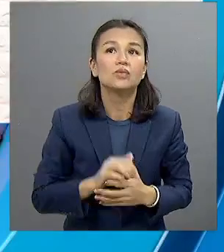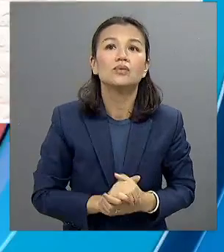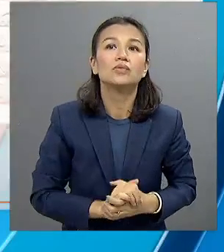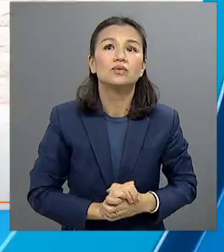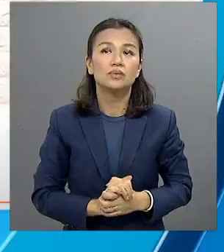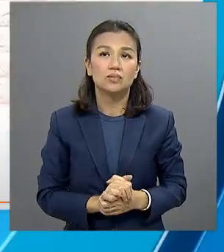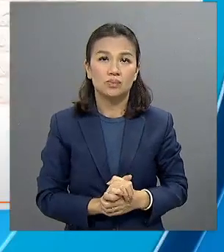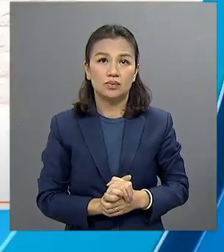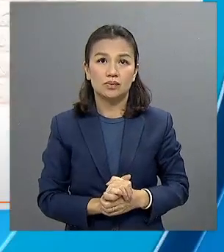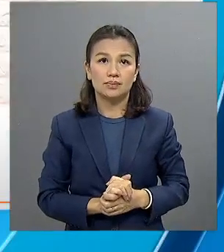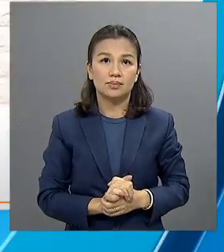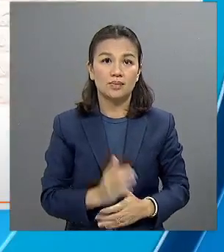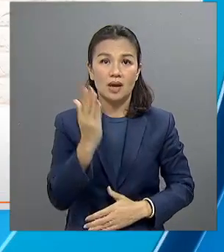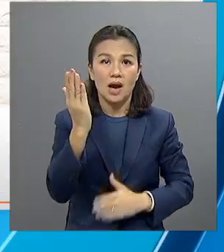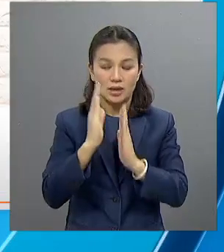ยคะสวัสดีค่ะ